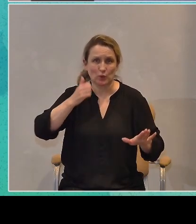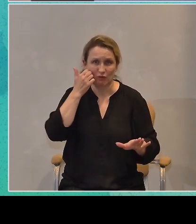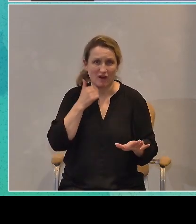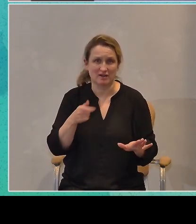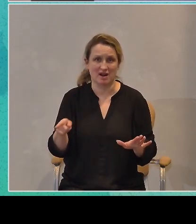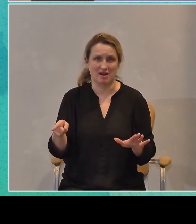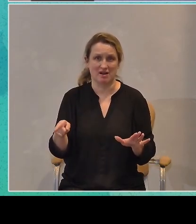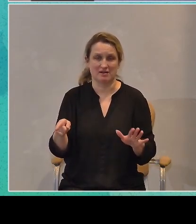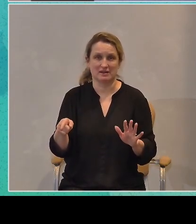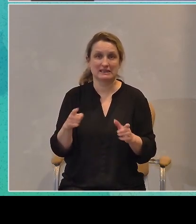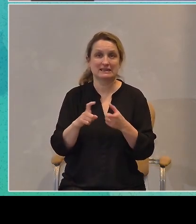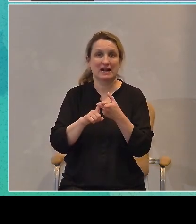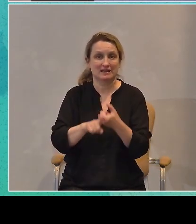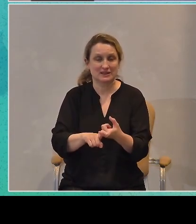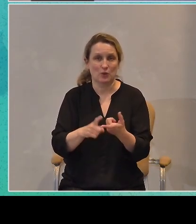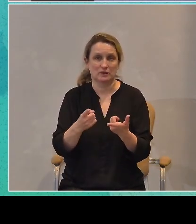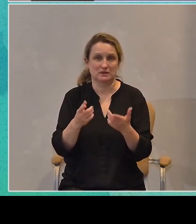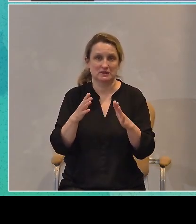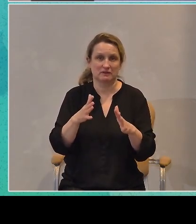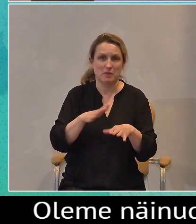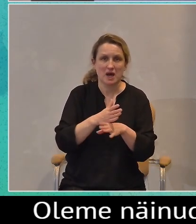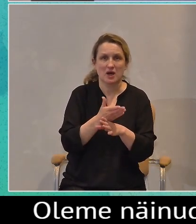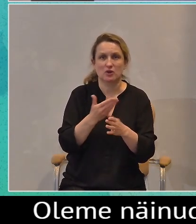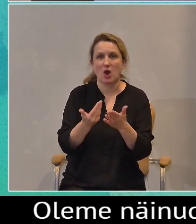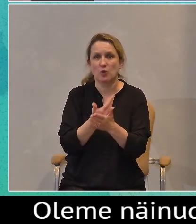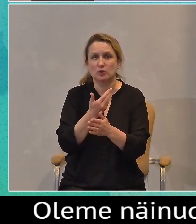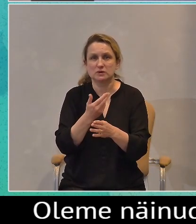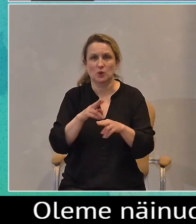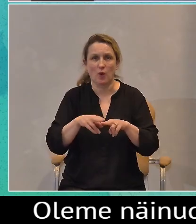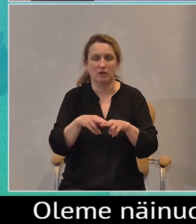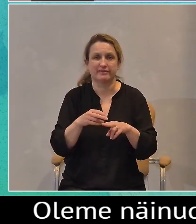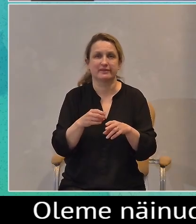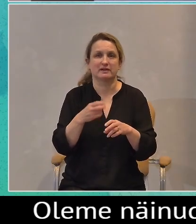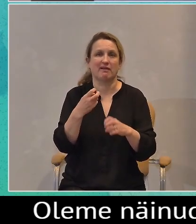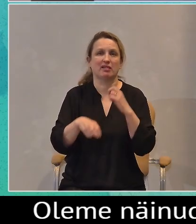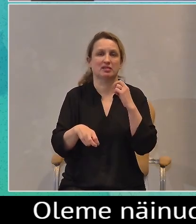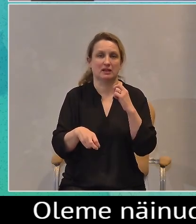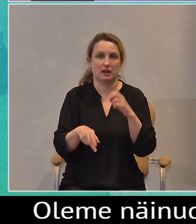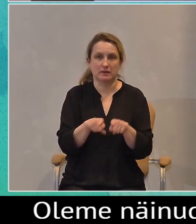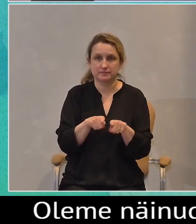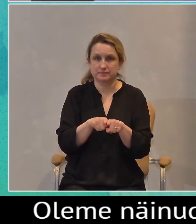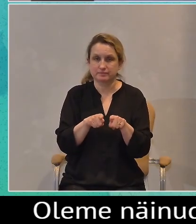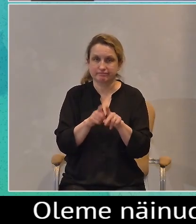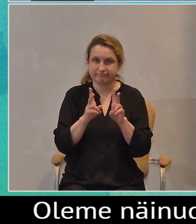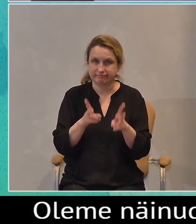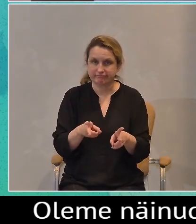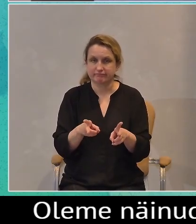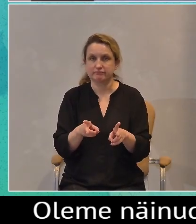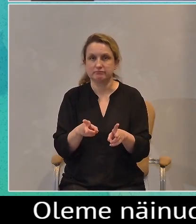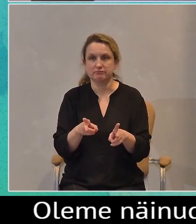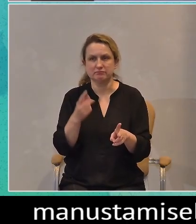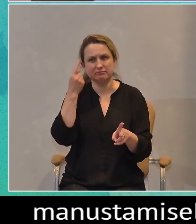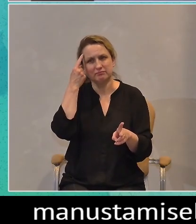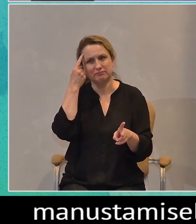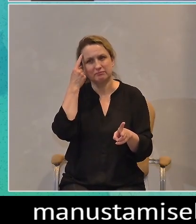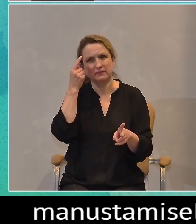ja seoses sellega siis ta võib hõõruda mõned uued kohad endal katki. Samuti me mõtleme